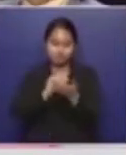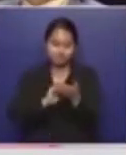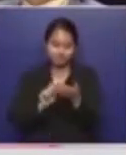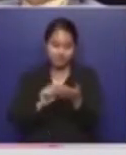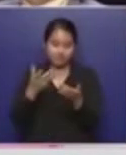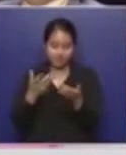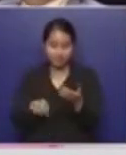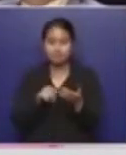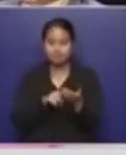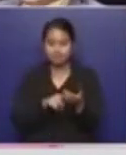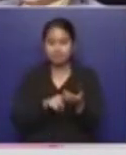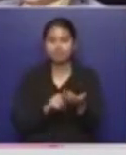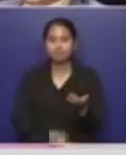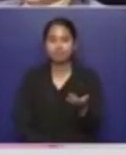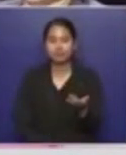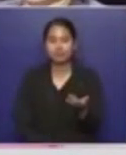และ